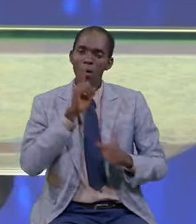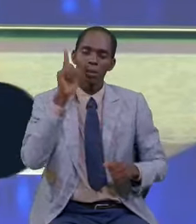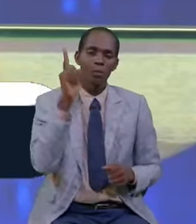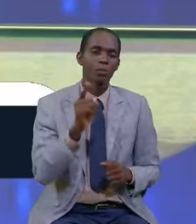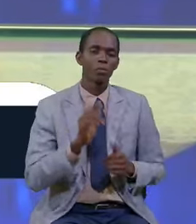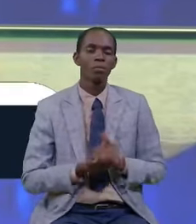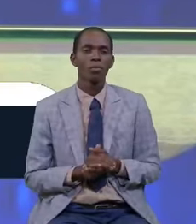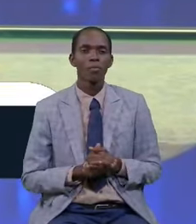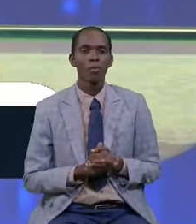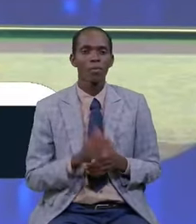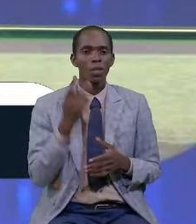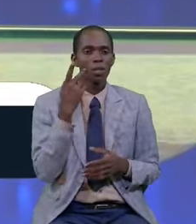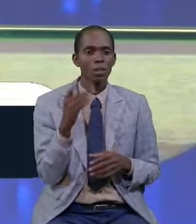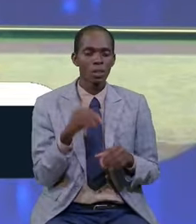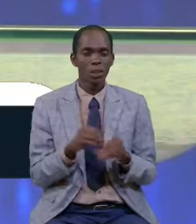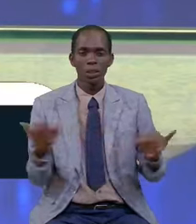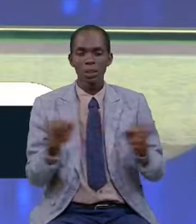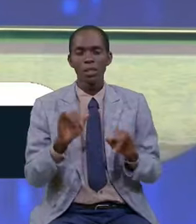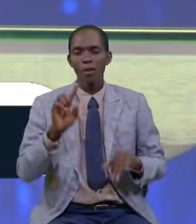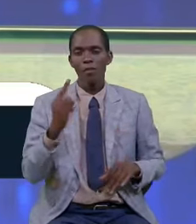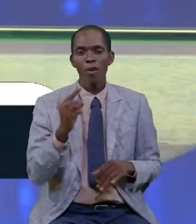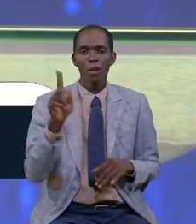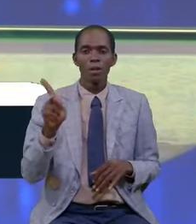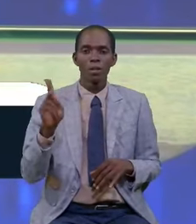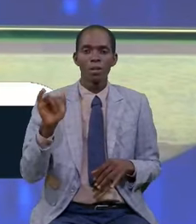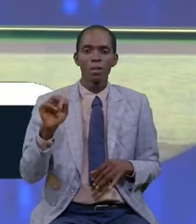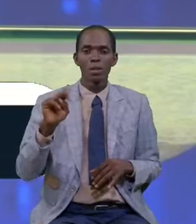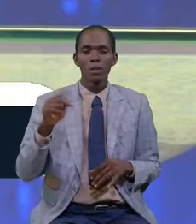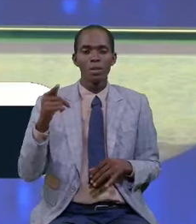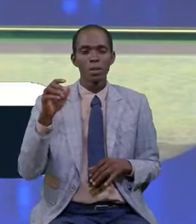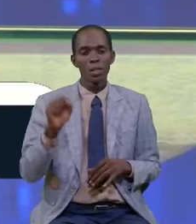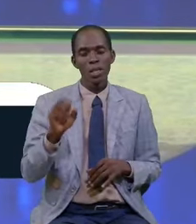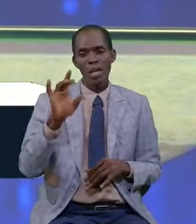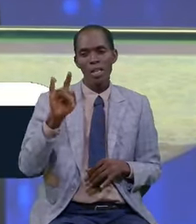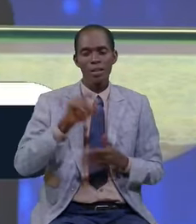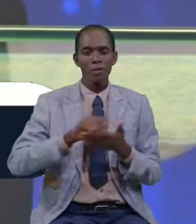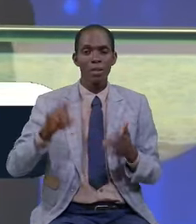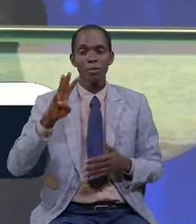assurance. Nous allons à 1 Roi 18, verset